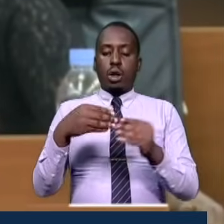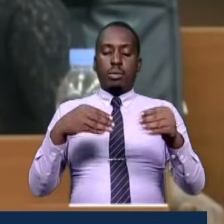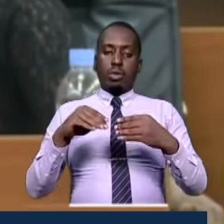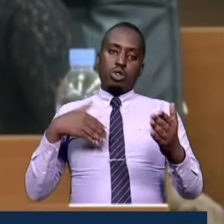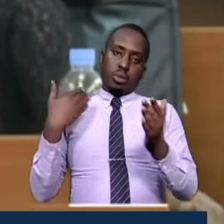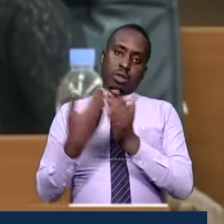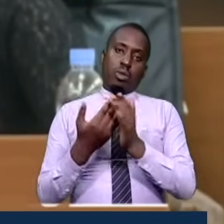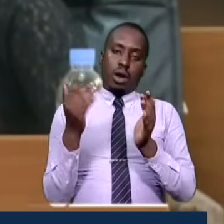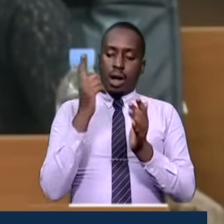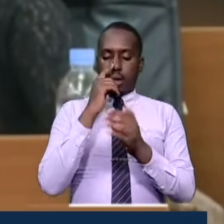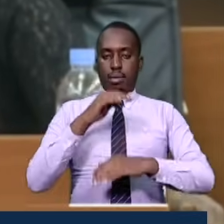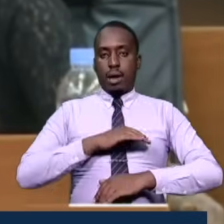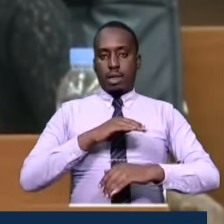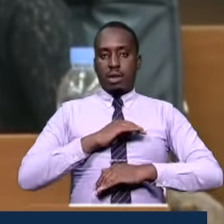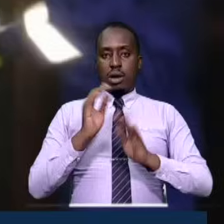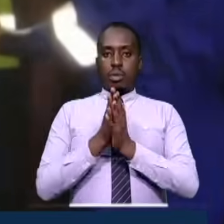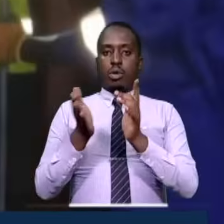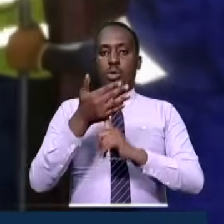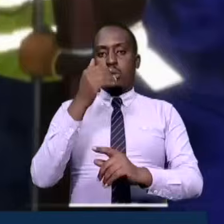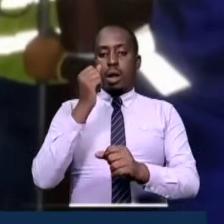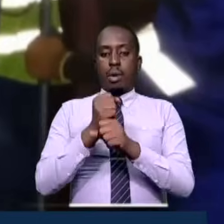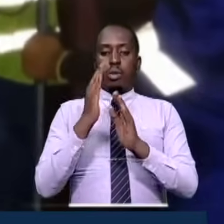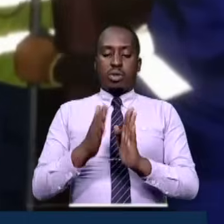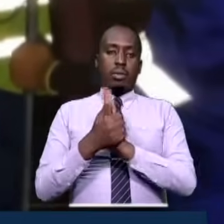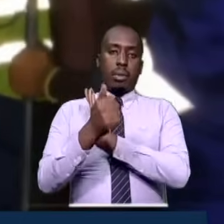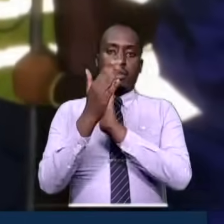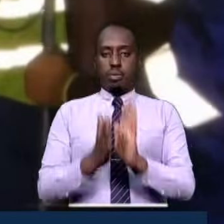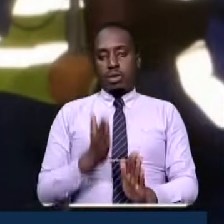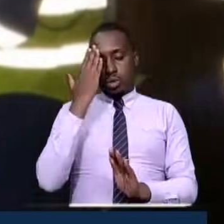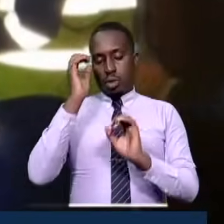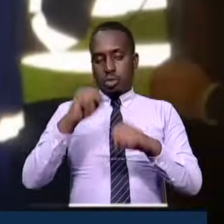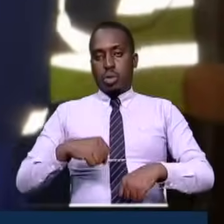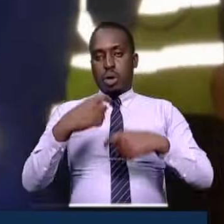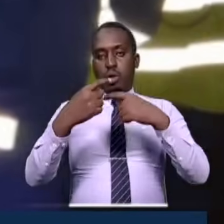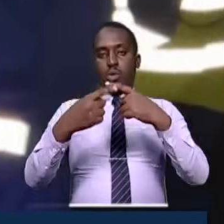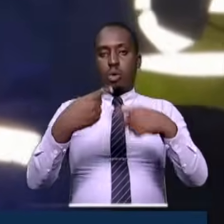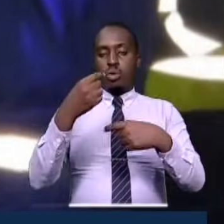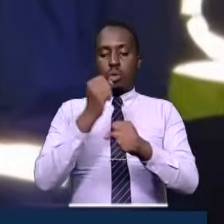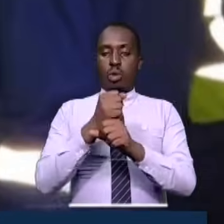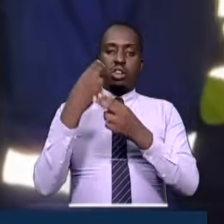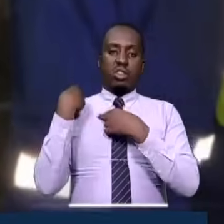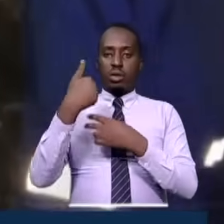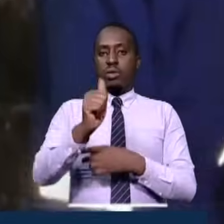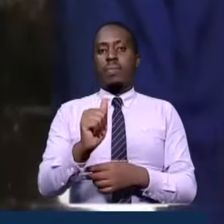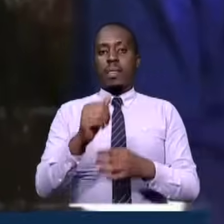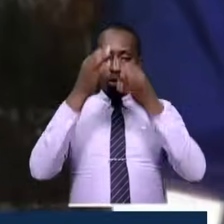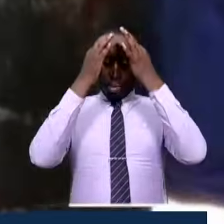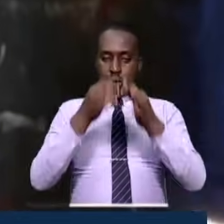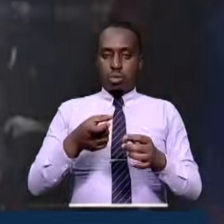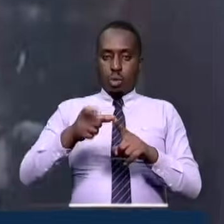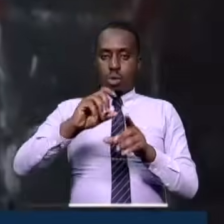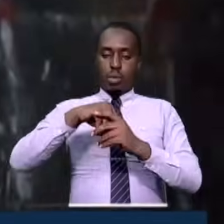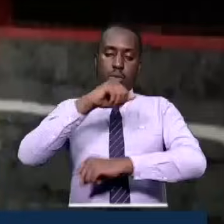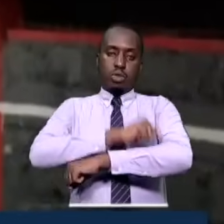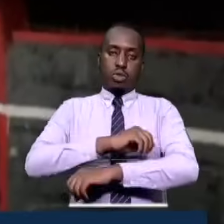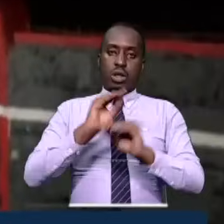bigezweho kandi bihagije no kubona abakozi b'inzobere kugira ngo rushobore kuzuza inshingano zarwo hari kandi umwanzuro wo kongera mu mashuri